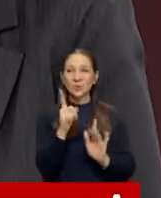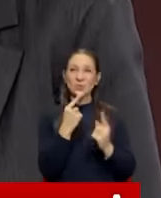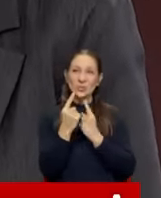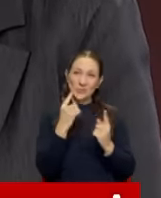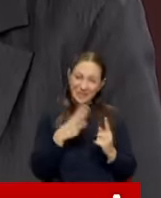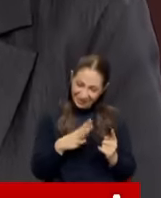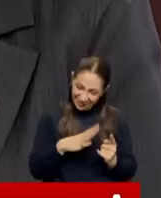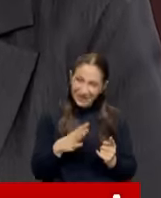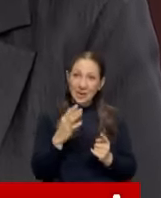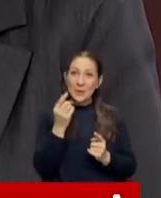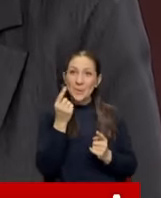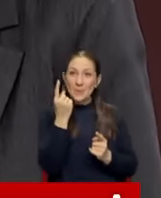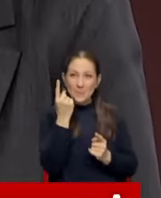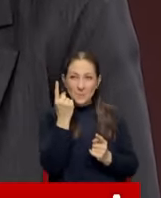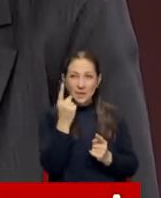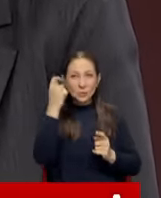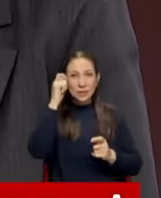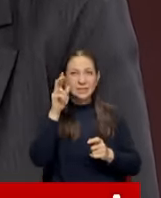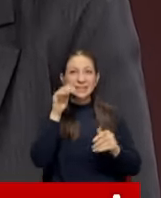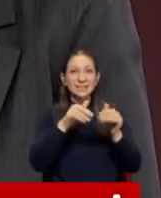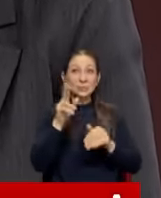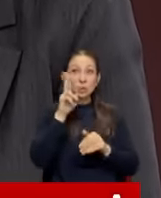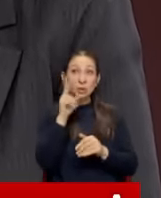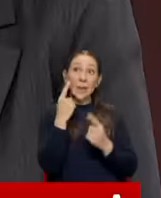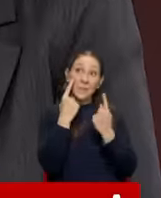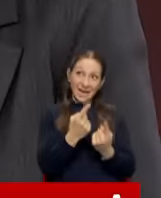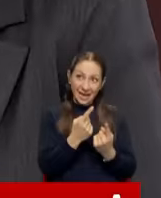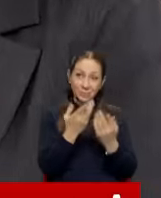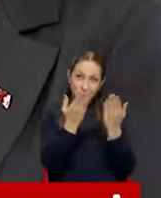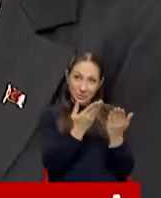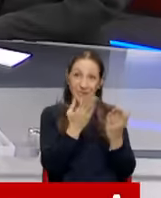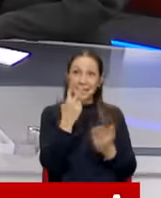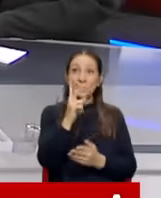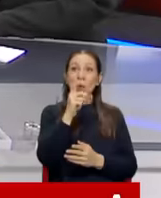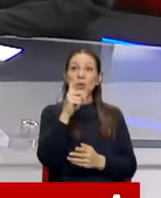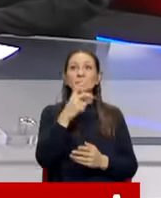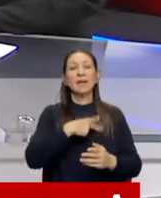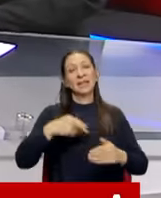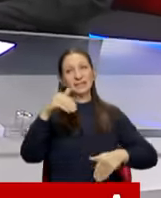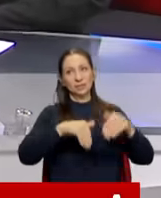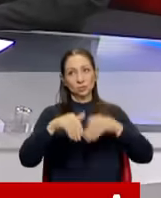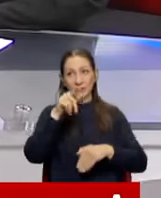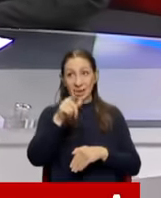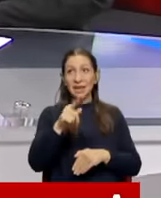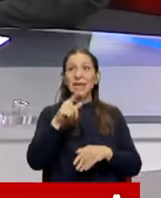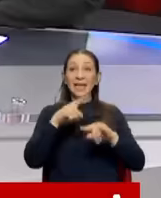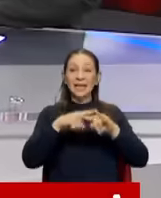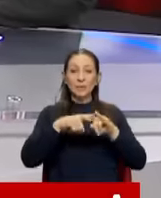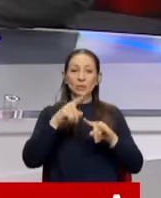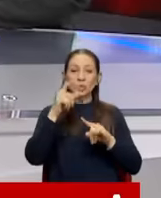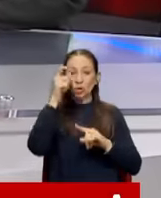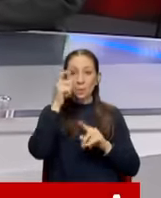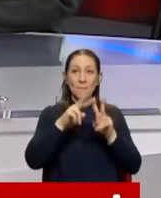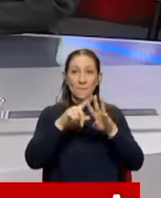konuşmak istiyoruz bir e Üsküdar seçim soruca da bakalım Buyurun 2019 yerel seçimleri ve hmi Türkmen